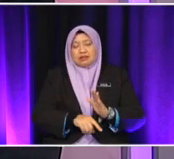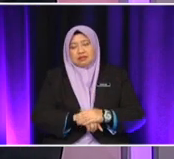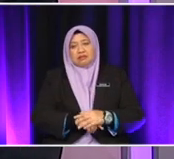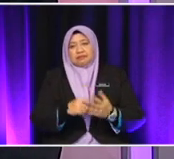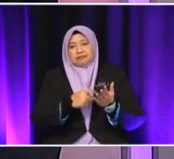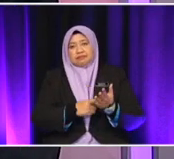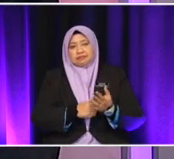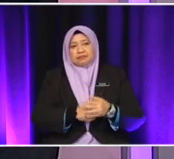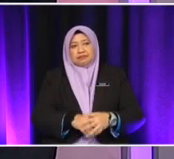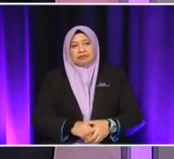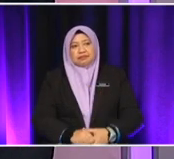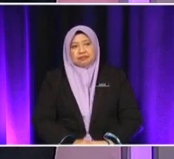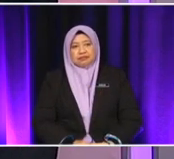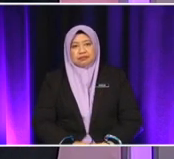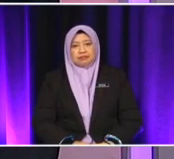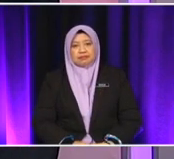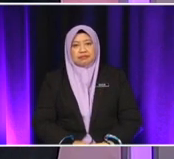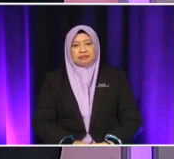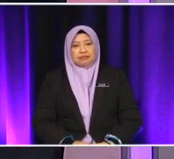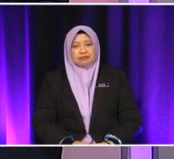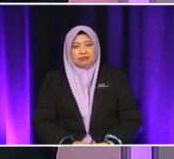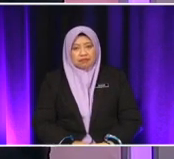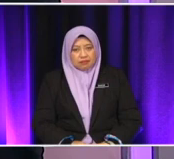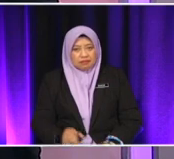harga adalah Tinggi oke